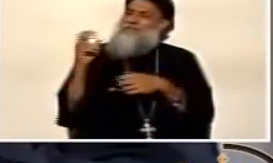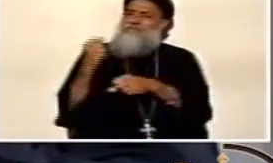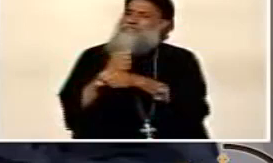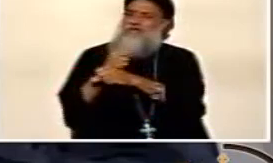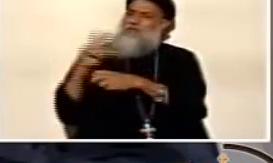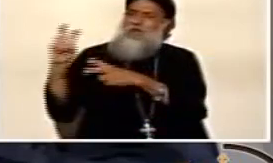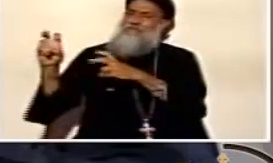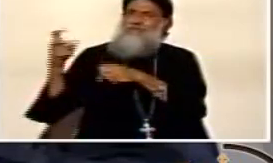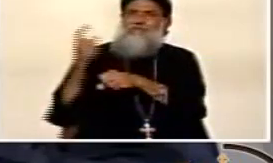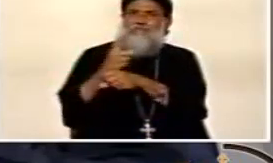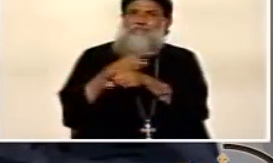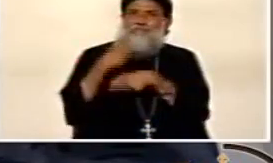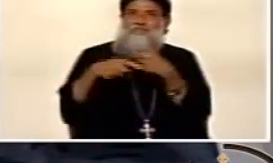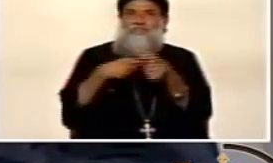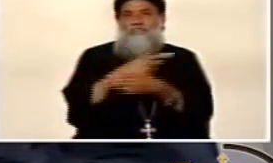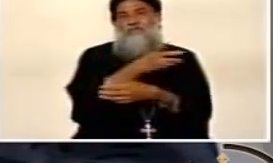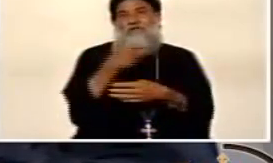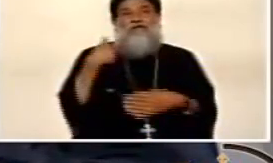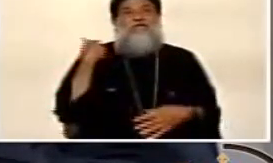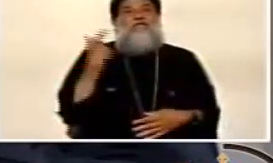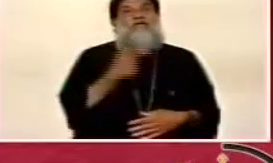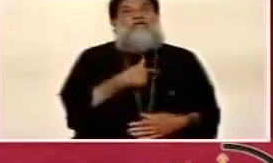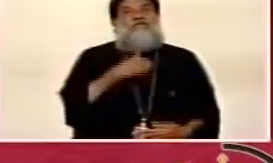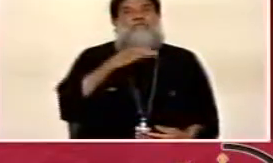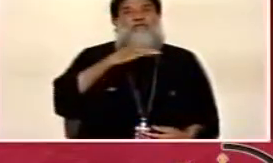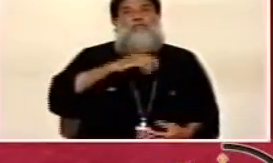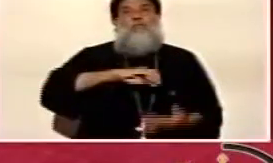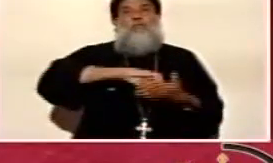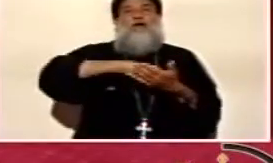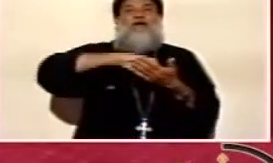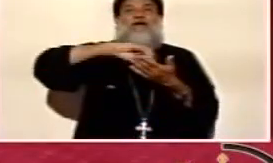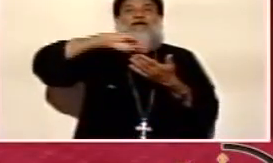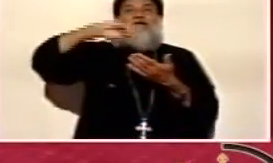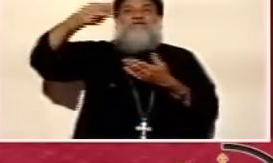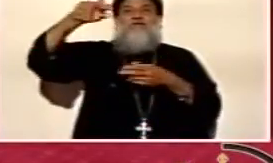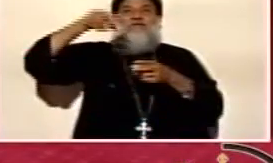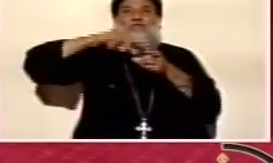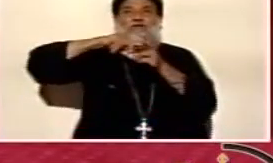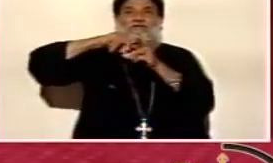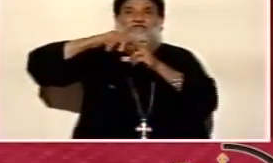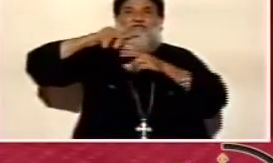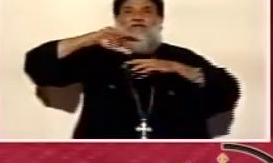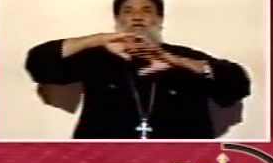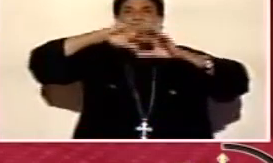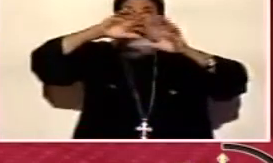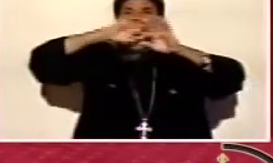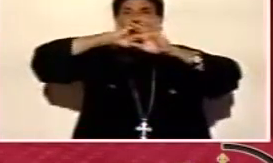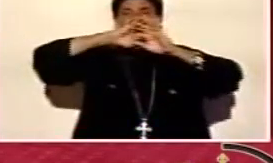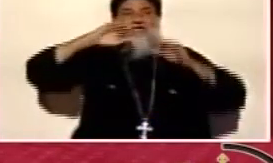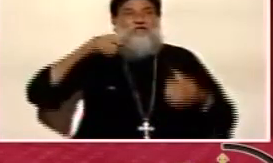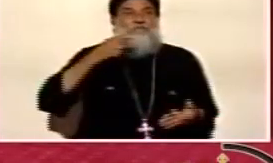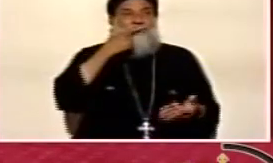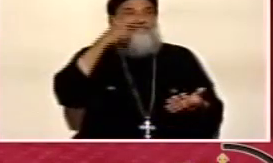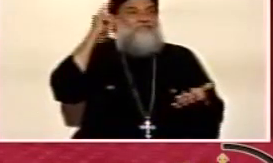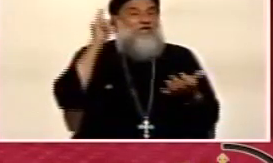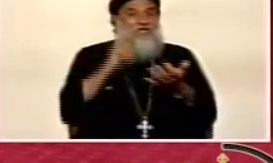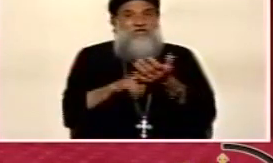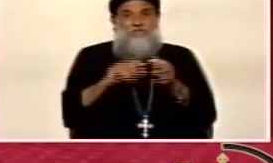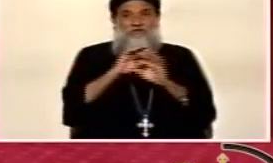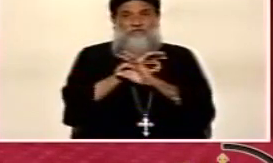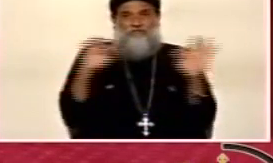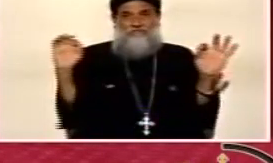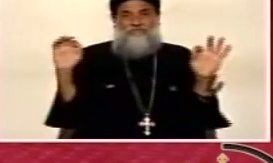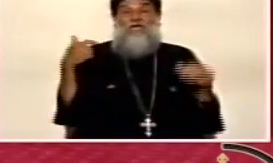وهكذا القديس بولس الرسول بيكمل بقية الرسالة، بيتكلم عن جهاده في إرسالياته. يعني هو الحقيقة